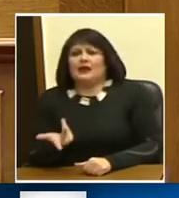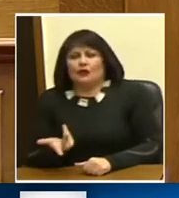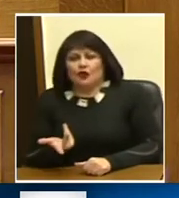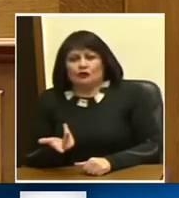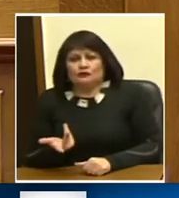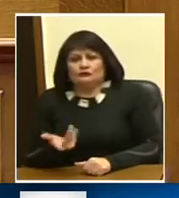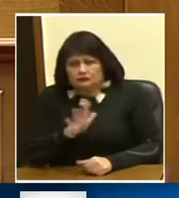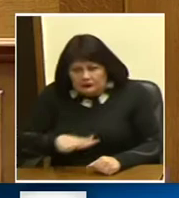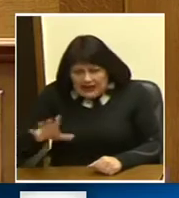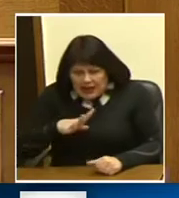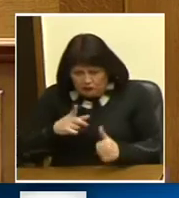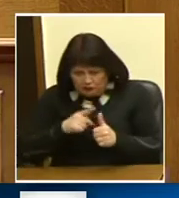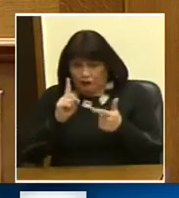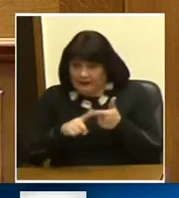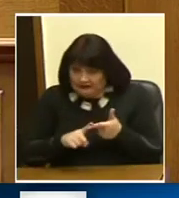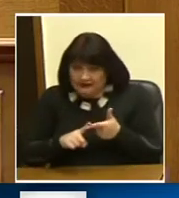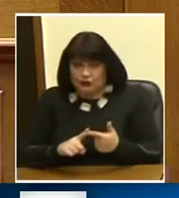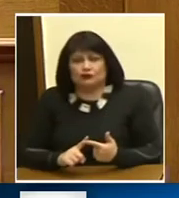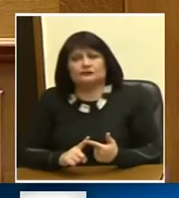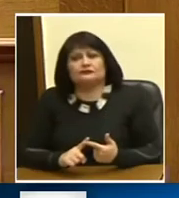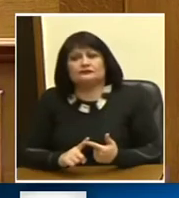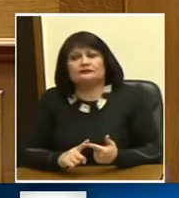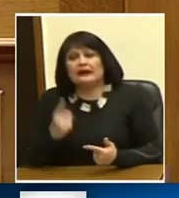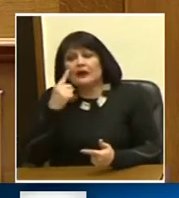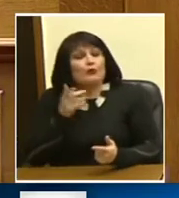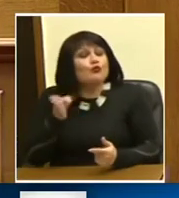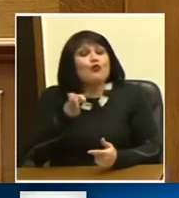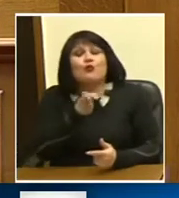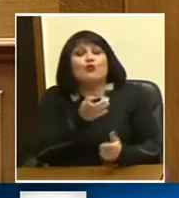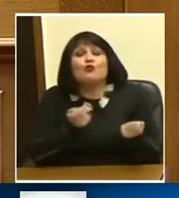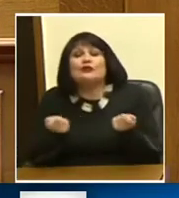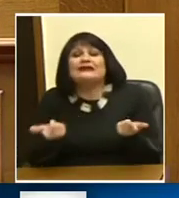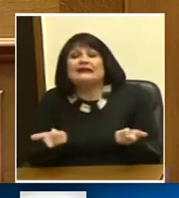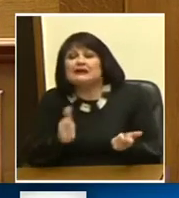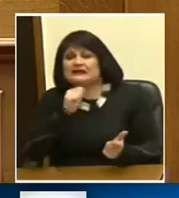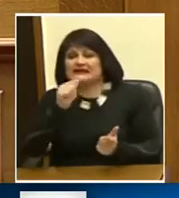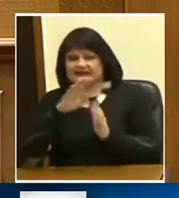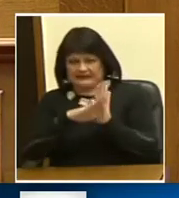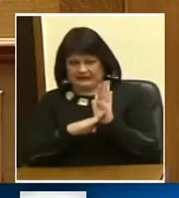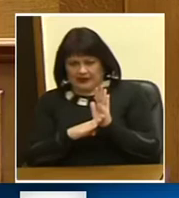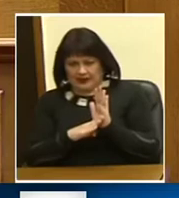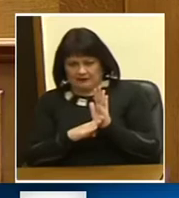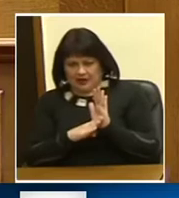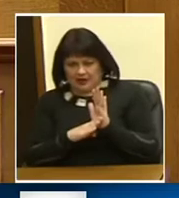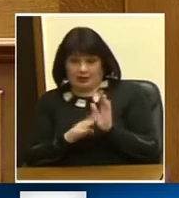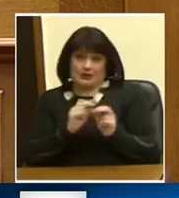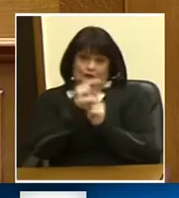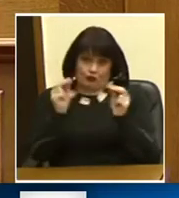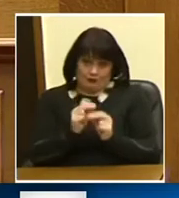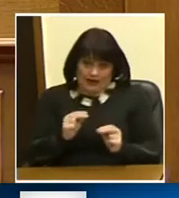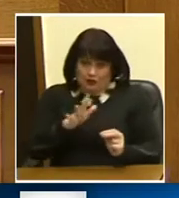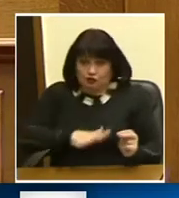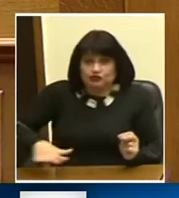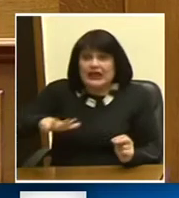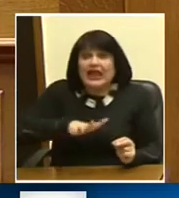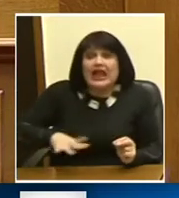λαός. Δεύτερον, να κατευθύνει το Σύνταγμα, άρα και τον ίδιο το λαό, το